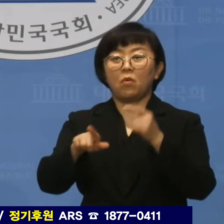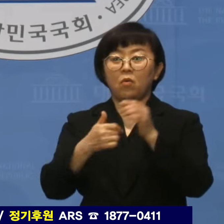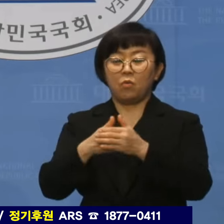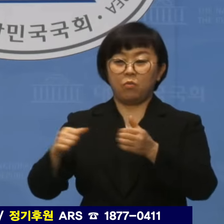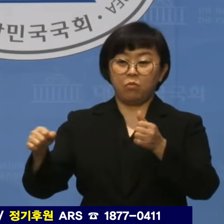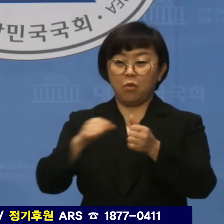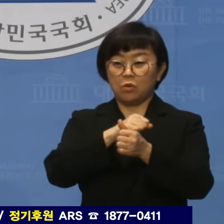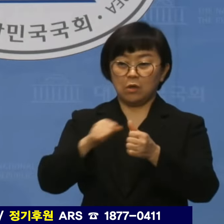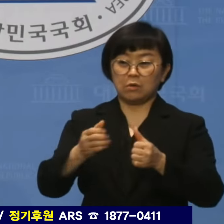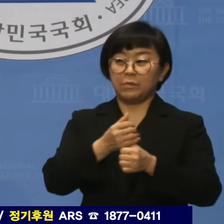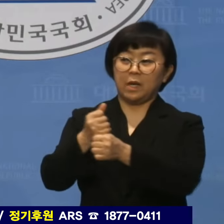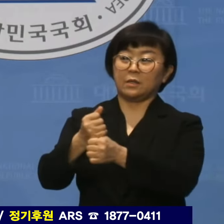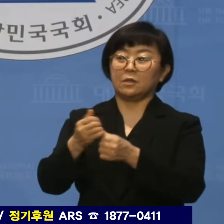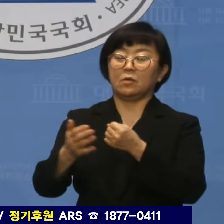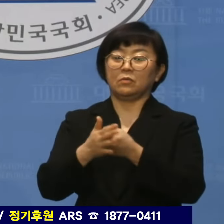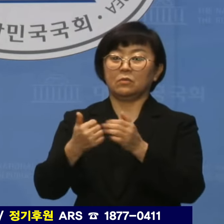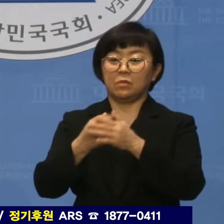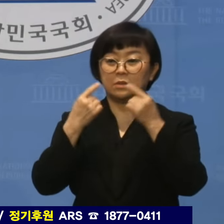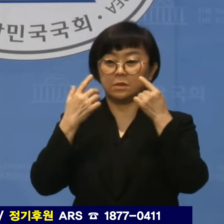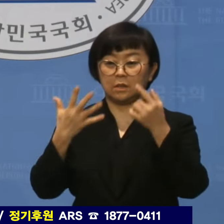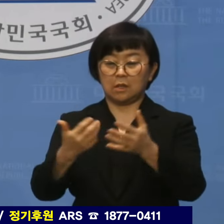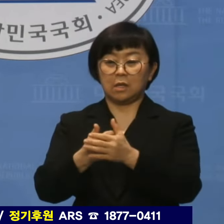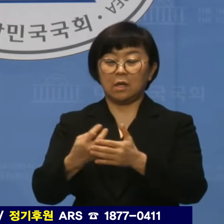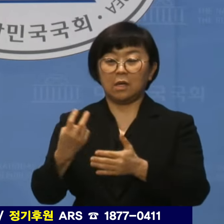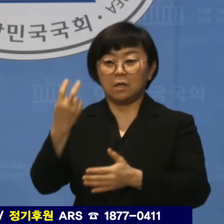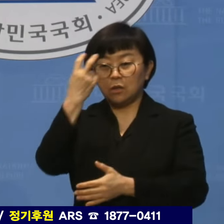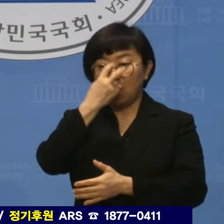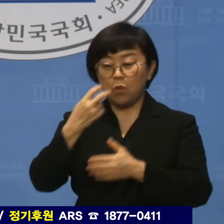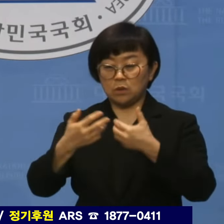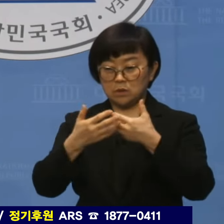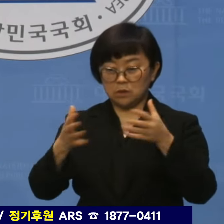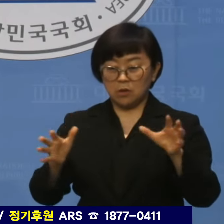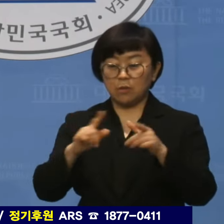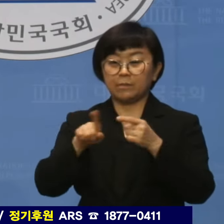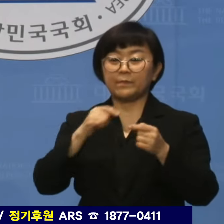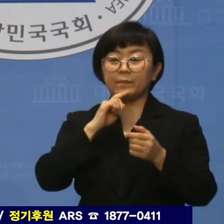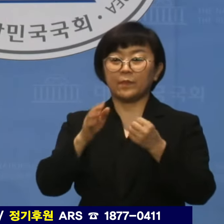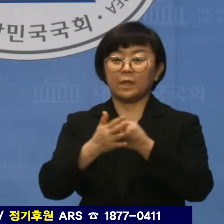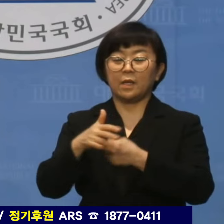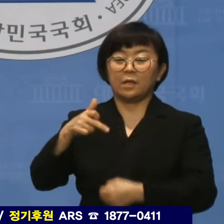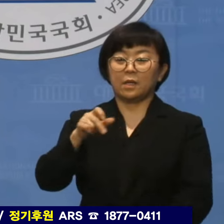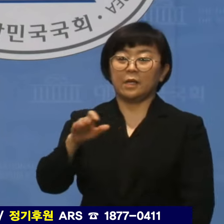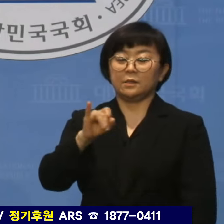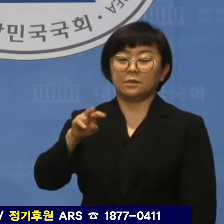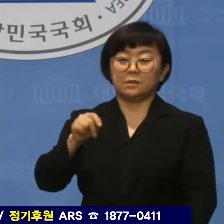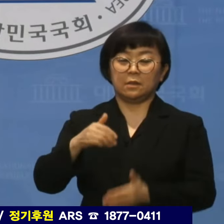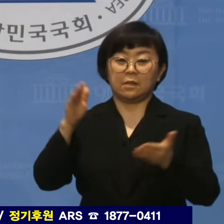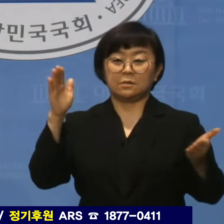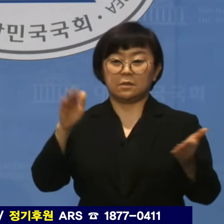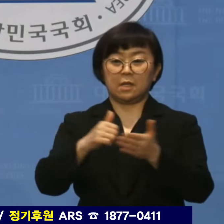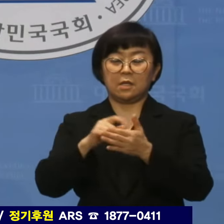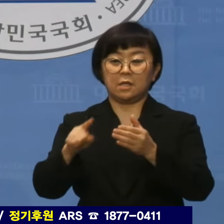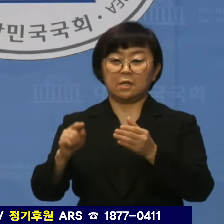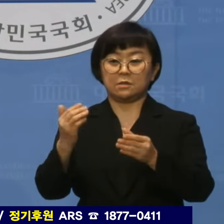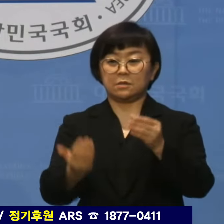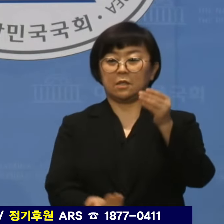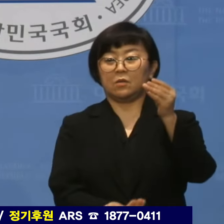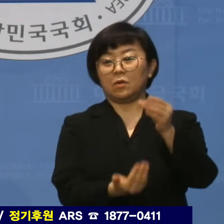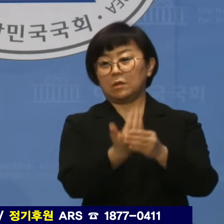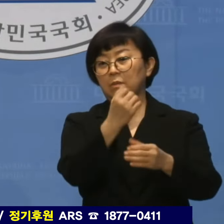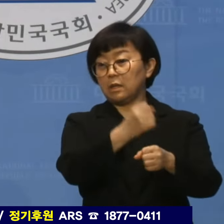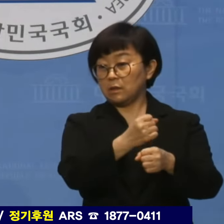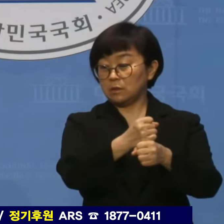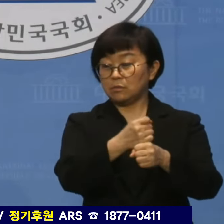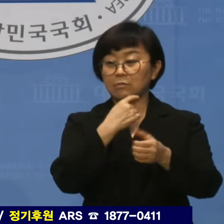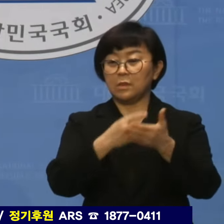입틀막 폭력을 행사한 것이 명백히 경호처임에도 불구하고 카이스트 학생이 사건을 유발했다는